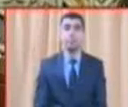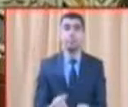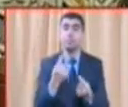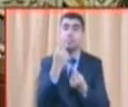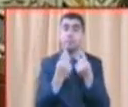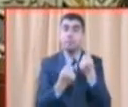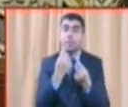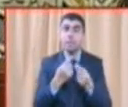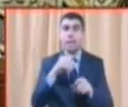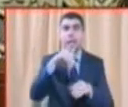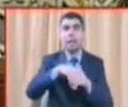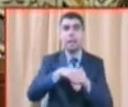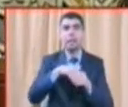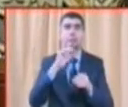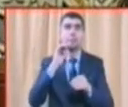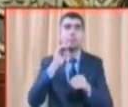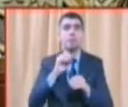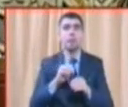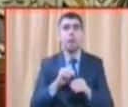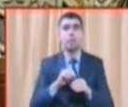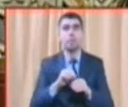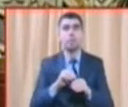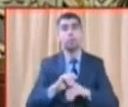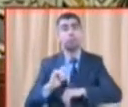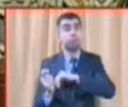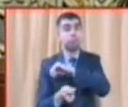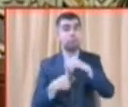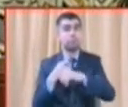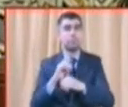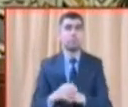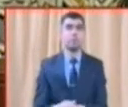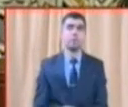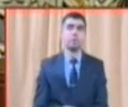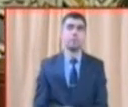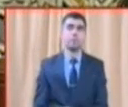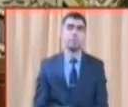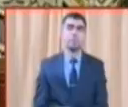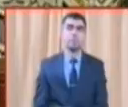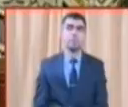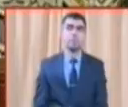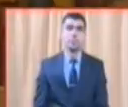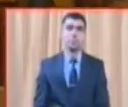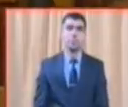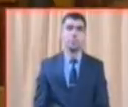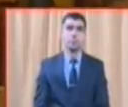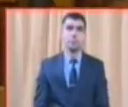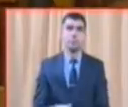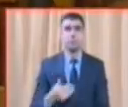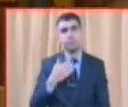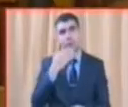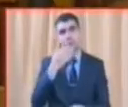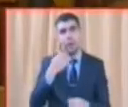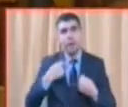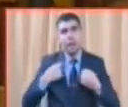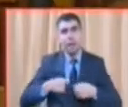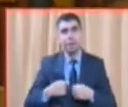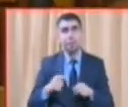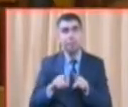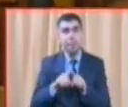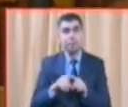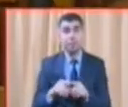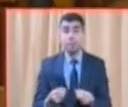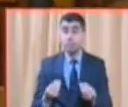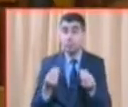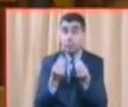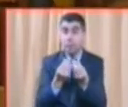نائب من الفريق الحركي. تفضل سيد النائب. سيد النائب تفضل. شكرا سيد الرئيس، بدورنا